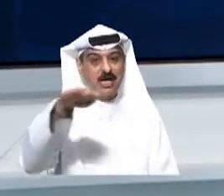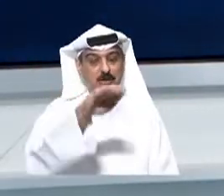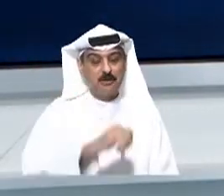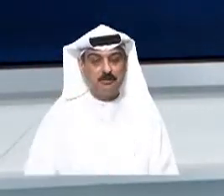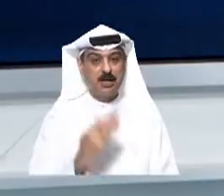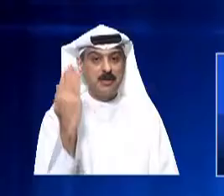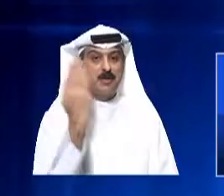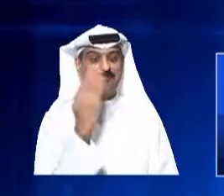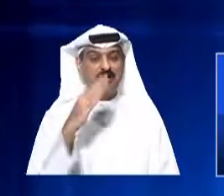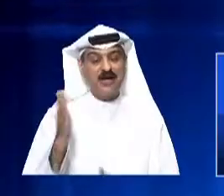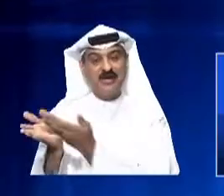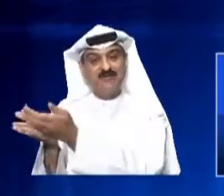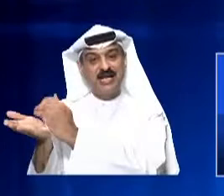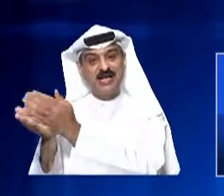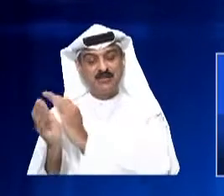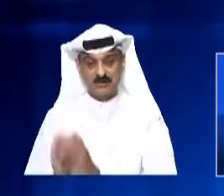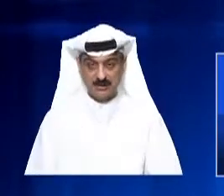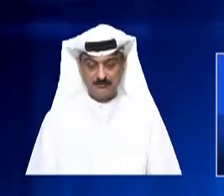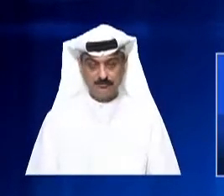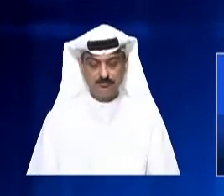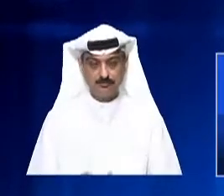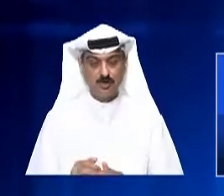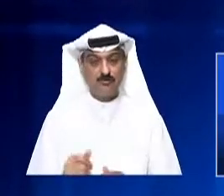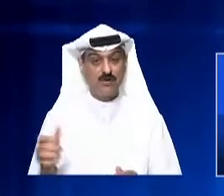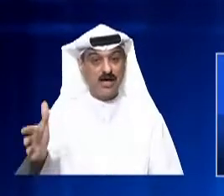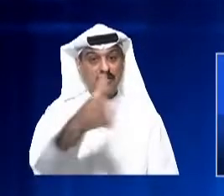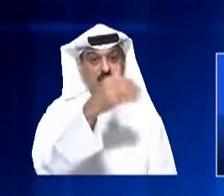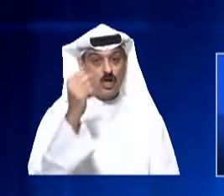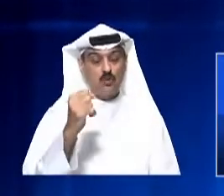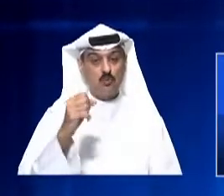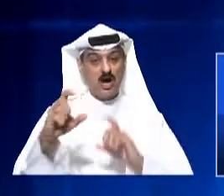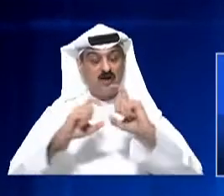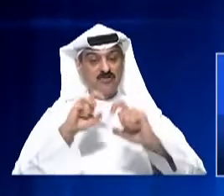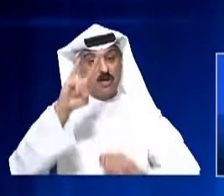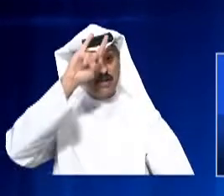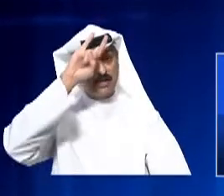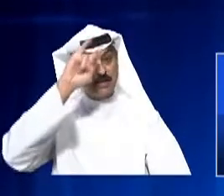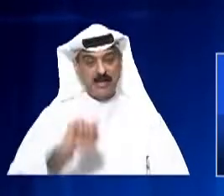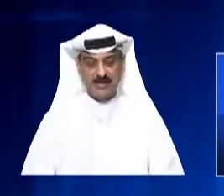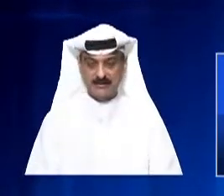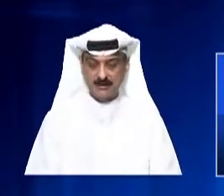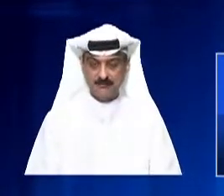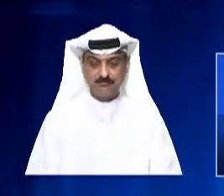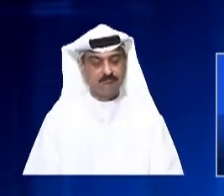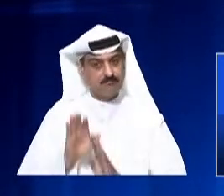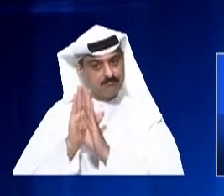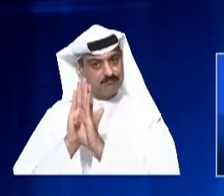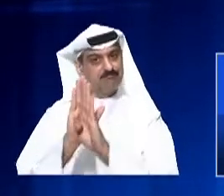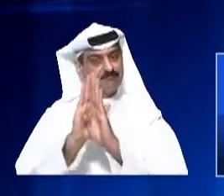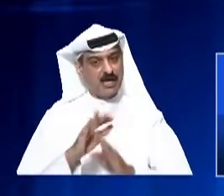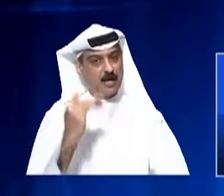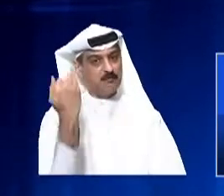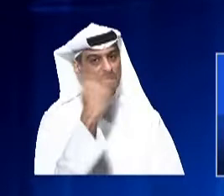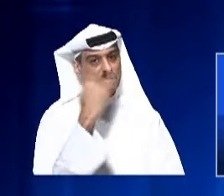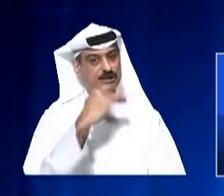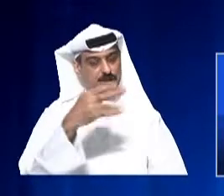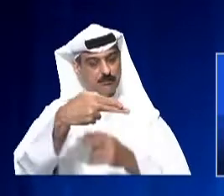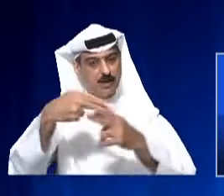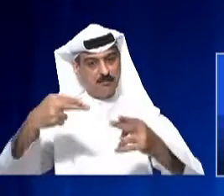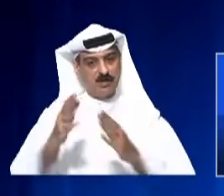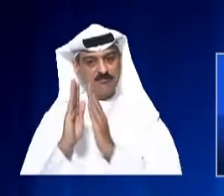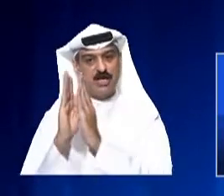بنك الكويت المركزي باسل الهارون حرص البنك على تشجيع ودعم وتأهيل الكوادر الوطنية في